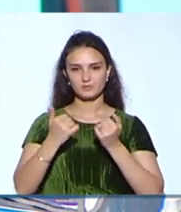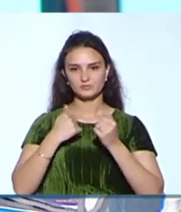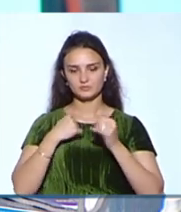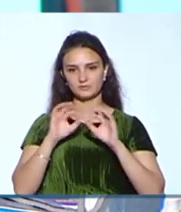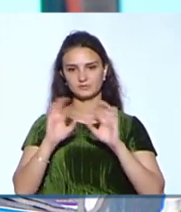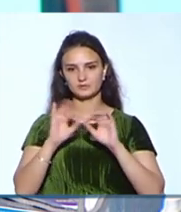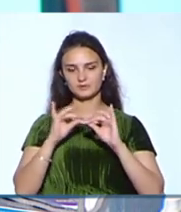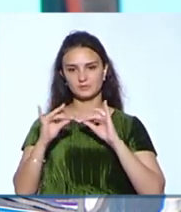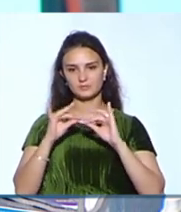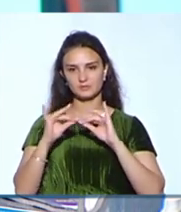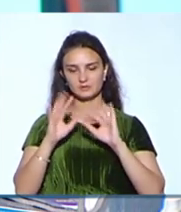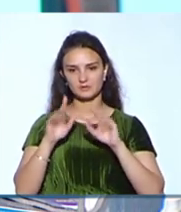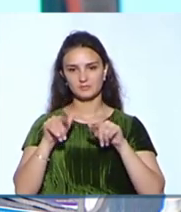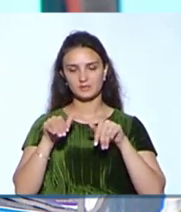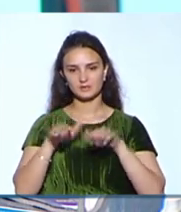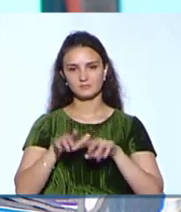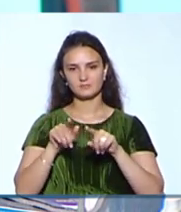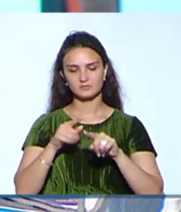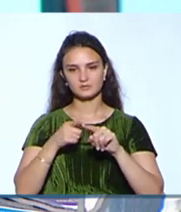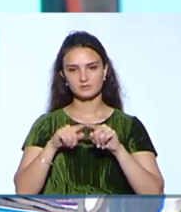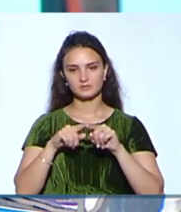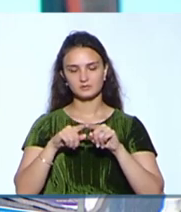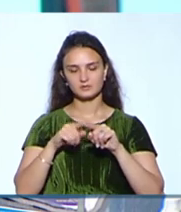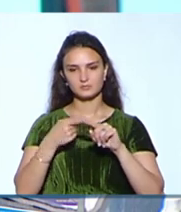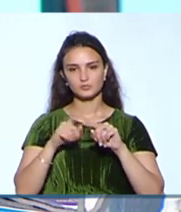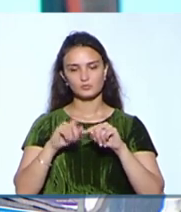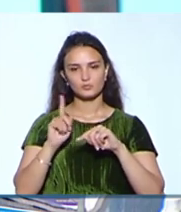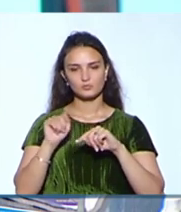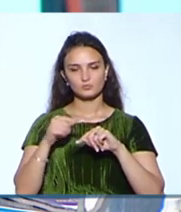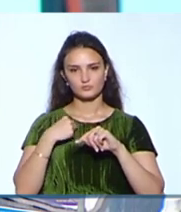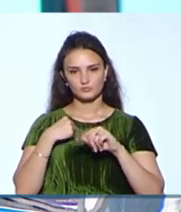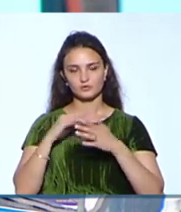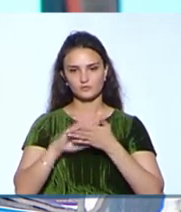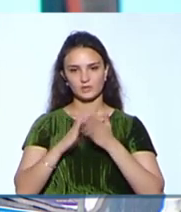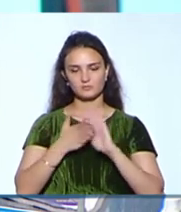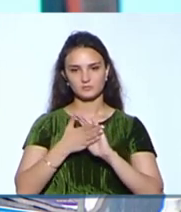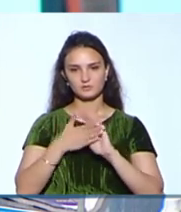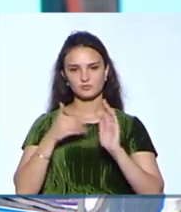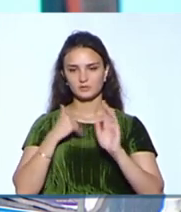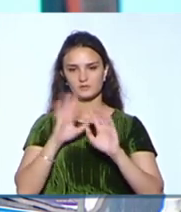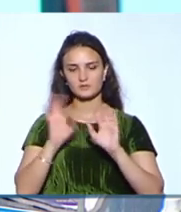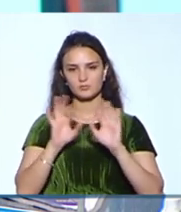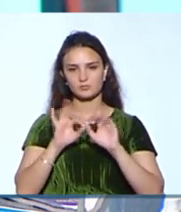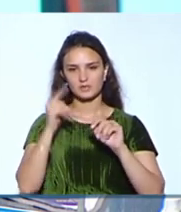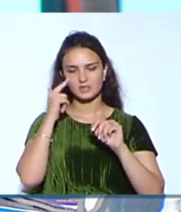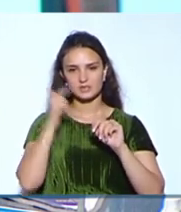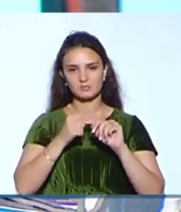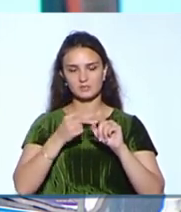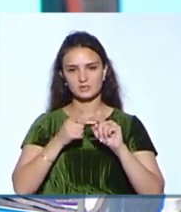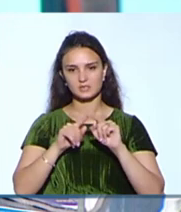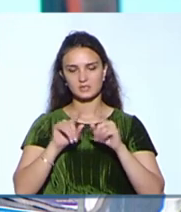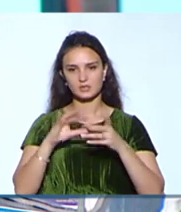ჩვენ მივცემთ საუბარს, იქნება გადამწყვეტი. რადგან ჩვენ შევთანხმდით, ჩვენ არ ვლაპარაკობთ განათლებაზე,